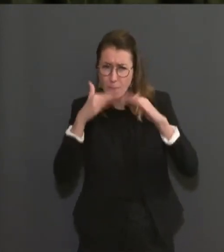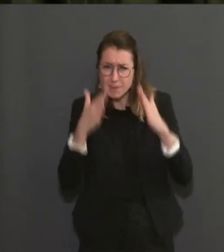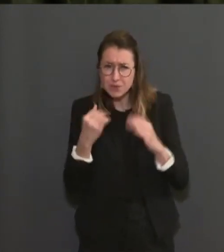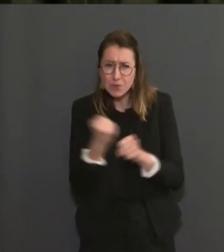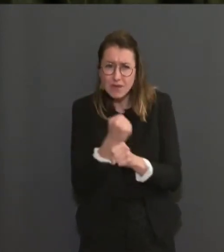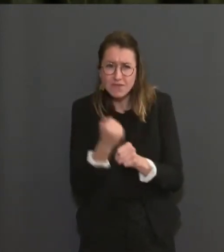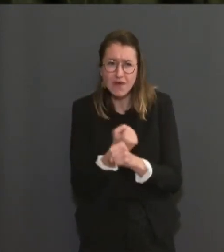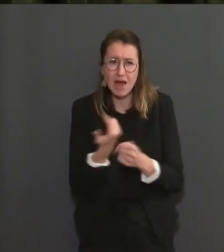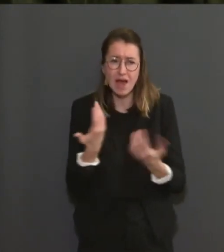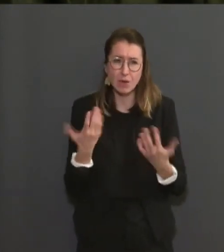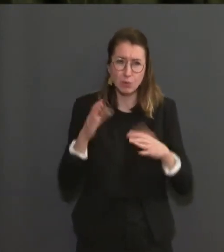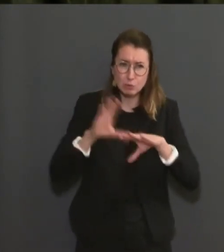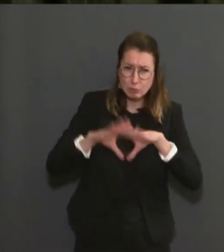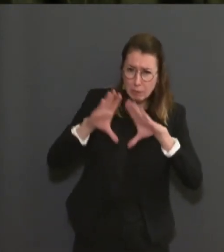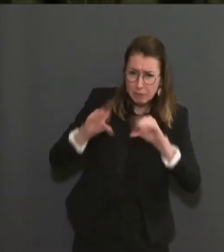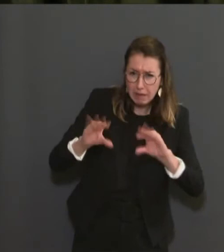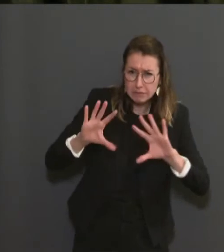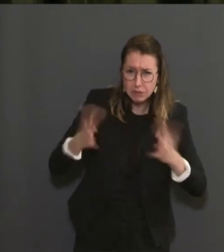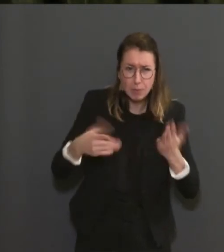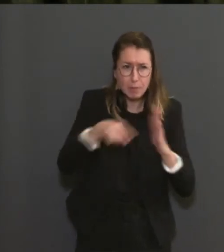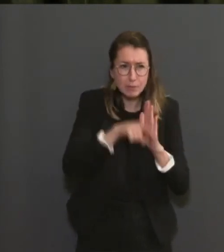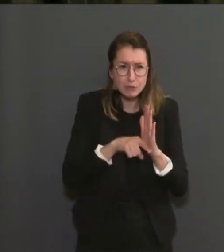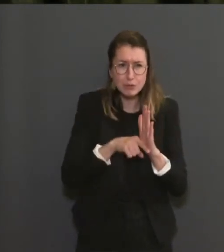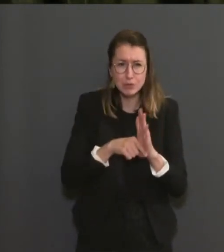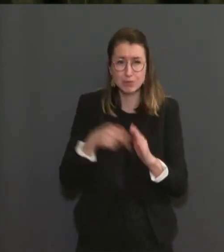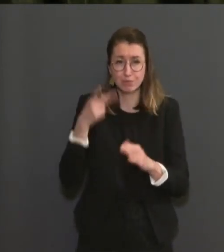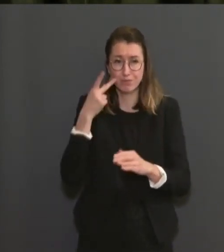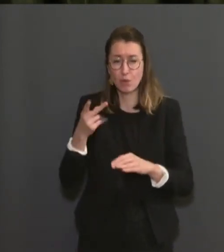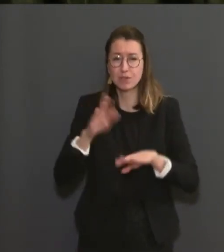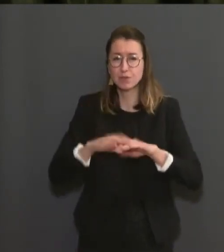vivement de passer sur le site du SPF Emploi, donc c'est